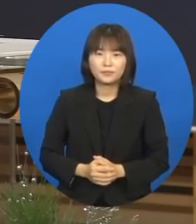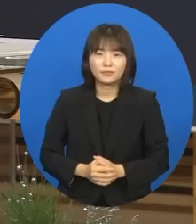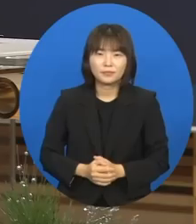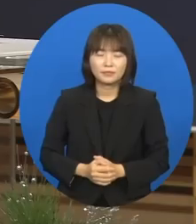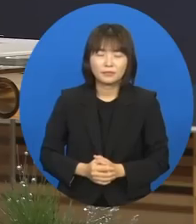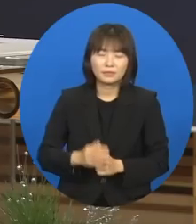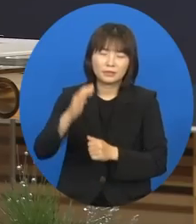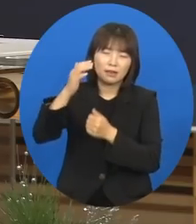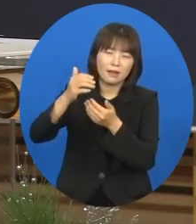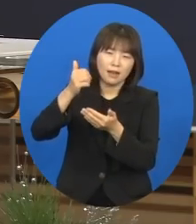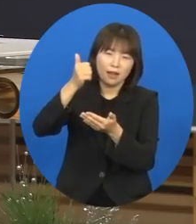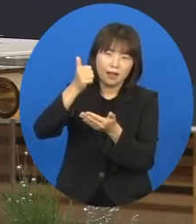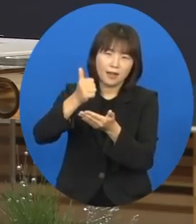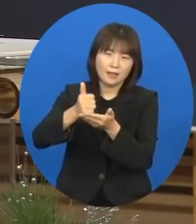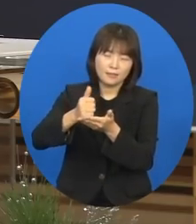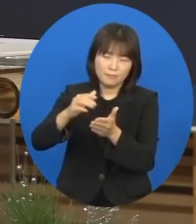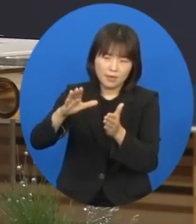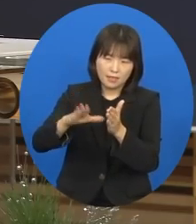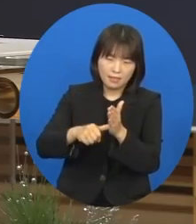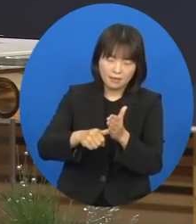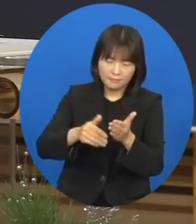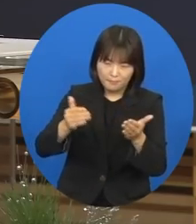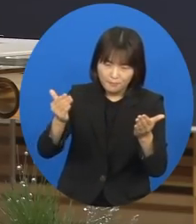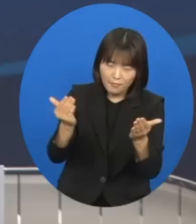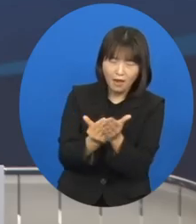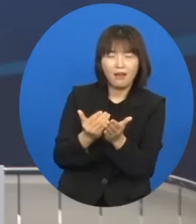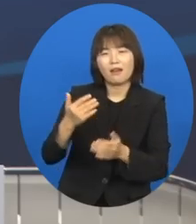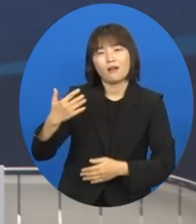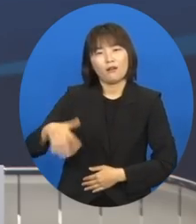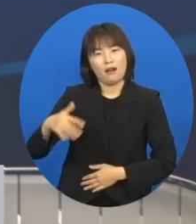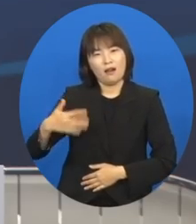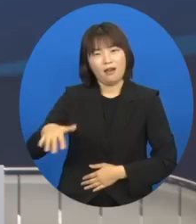기막힌 하나님의 타이밍이라는 주제였습니다.